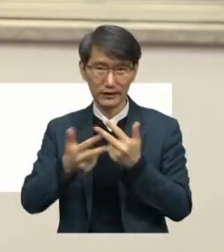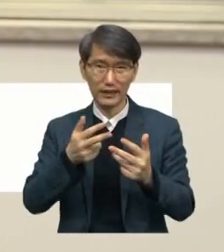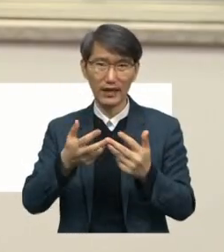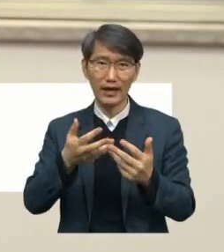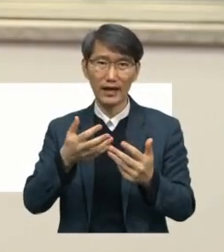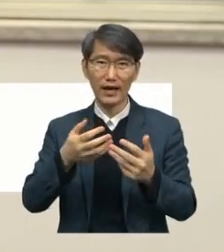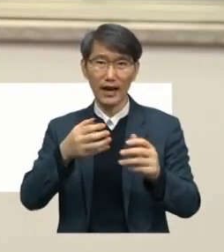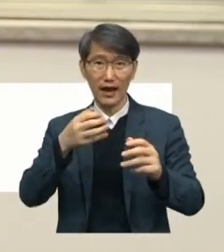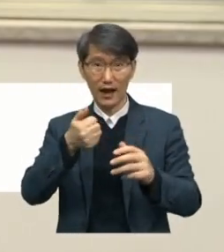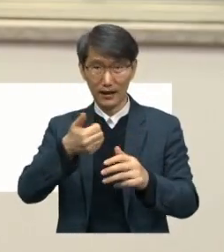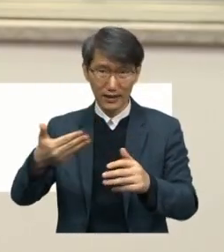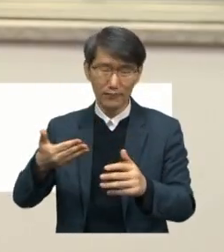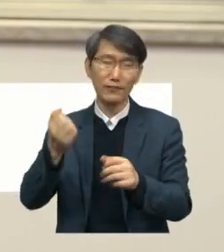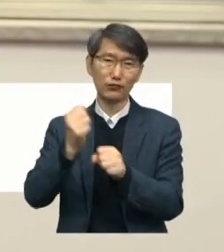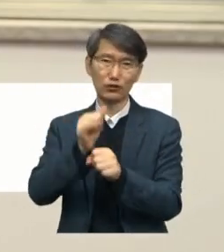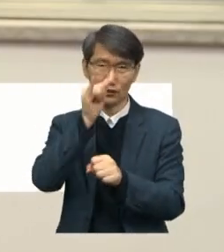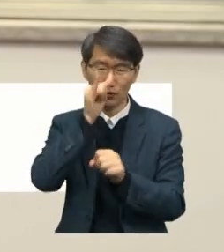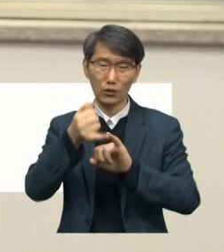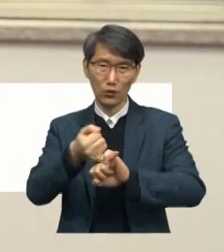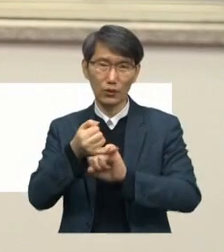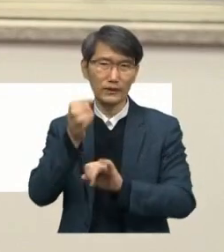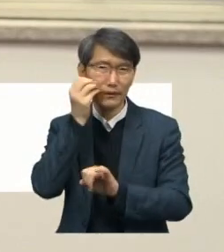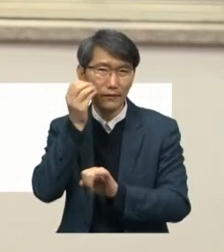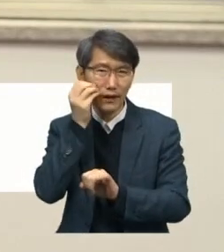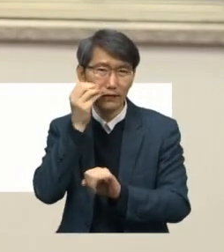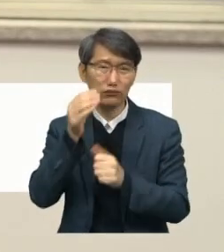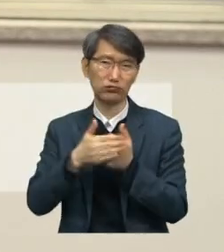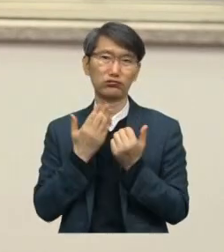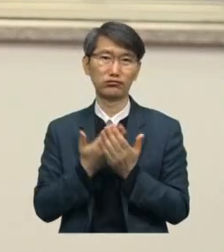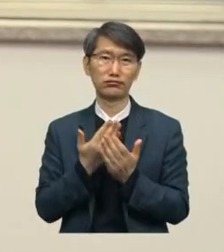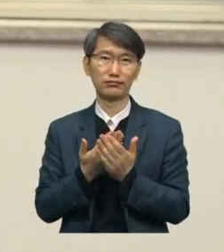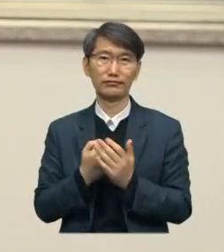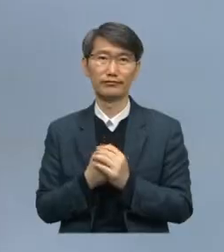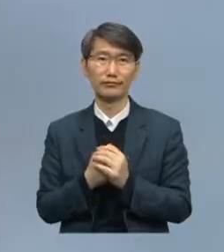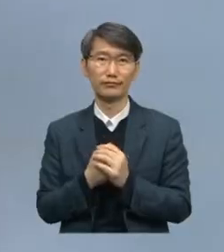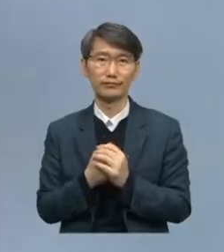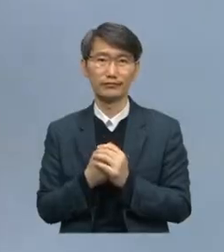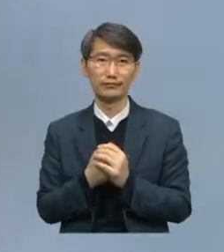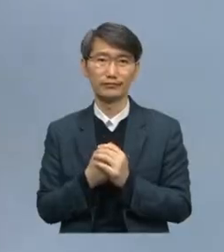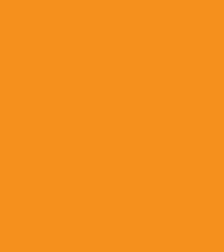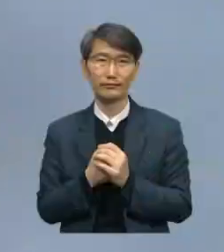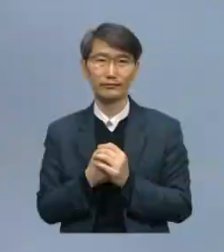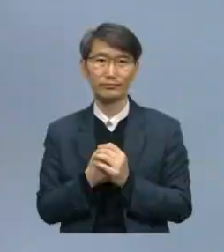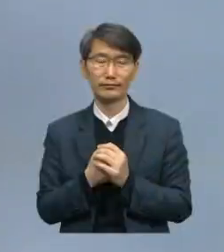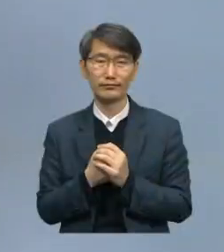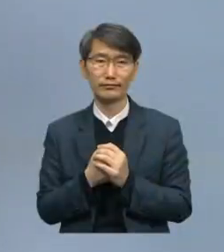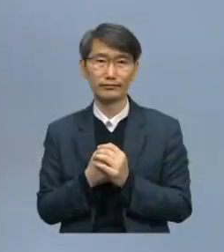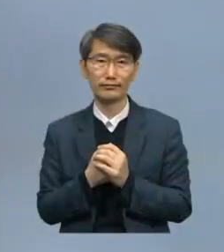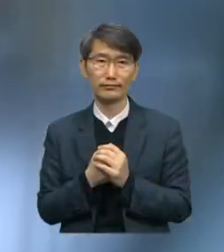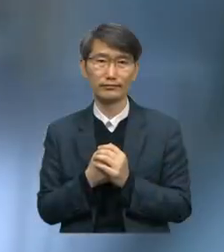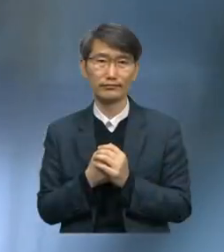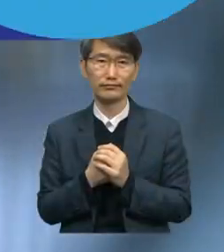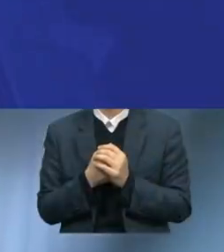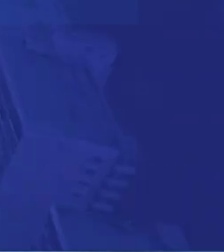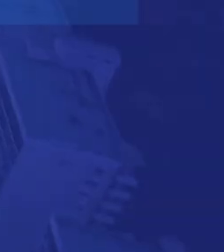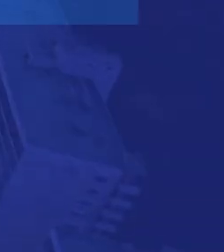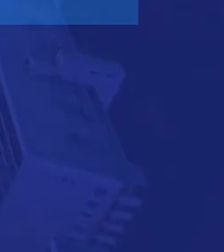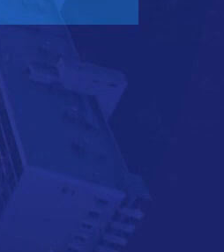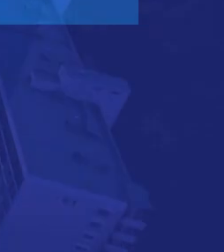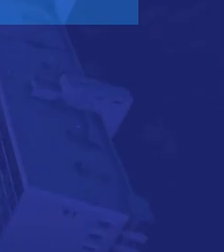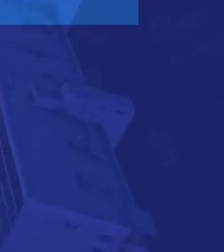수 있는 그런 도시를 만들 수 있도록 좀 제발 힘을 써주셨으면 좋겠습니다. 딜라이브 뉴스 오용석입니다.